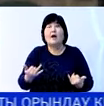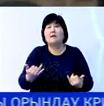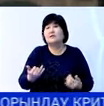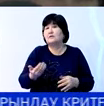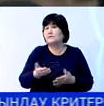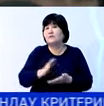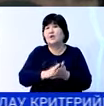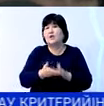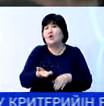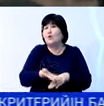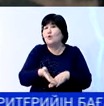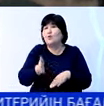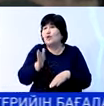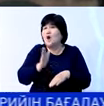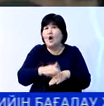өте ауыр.